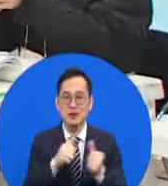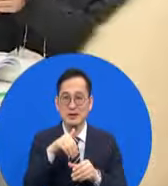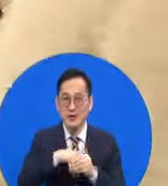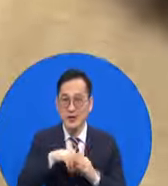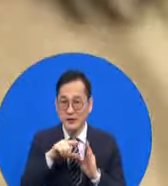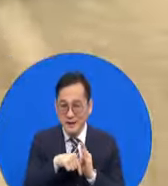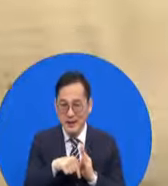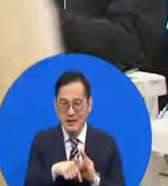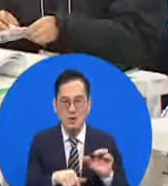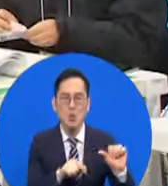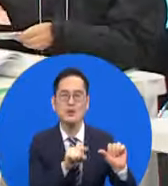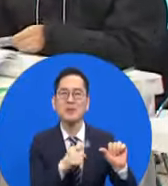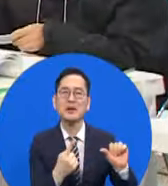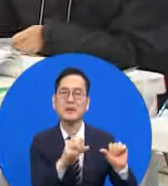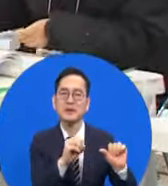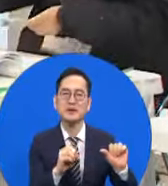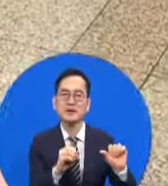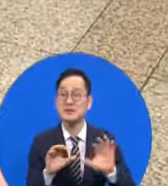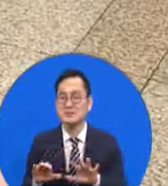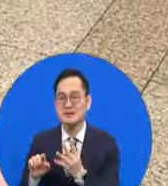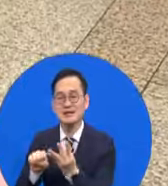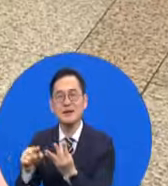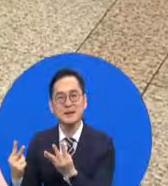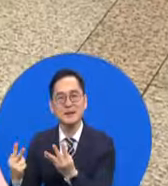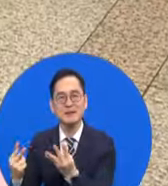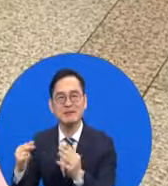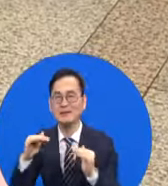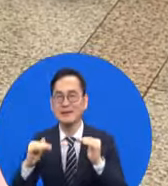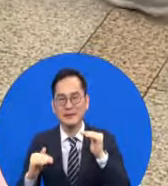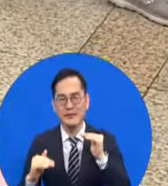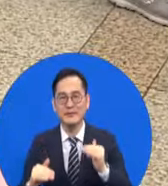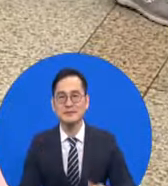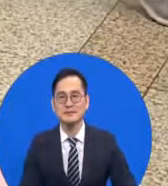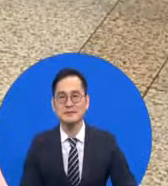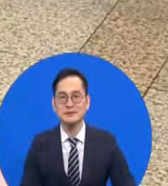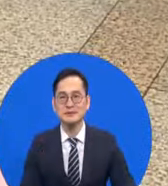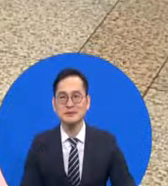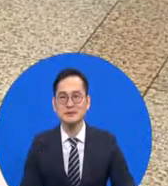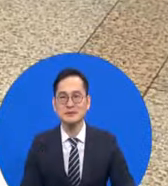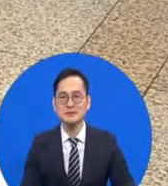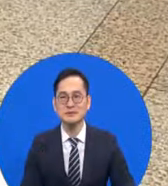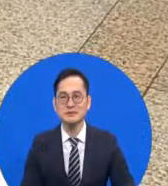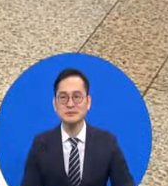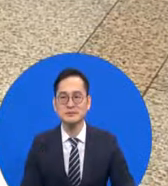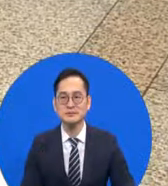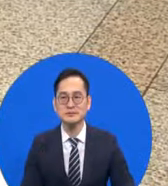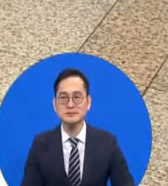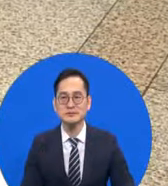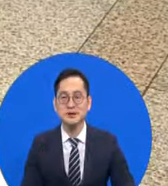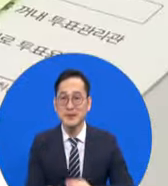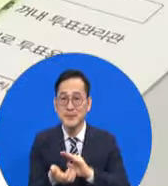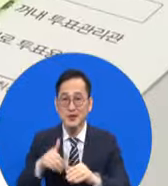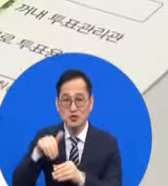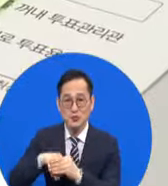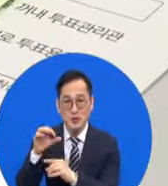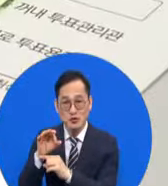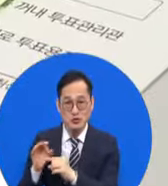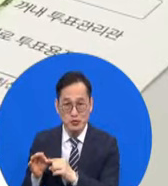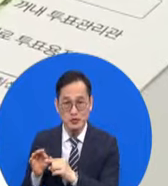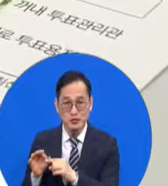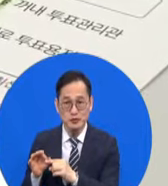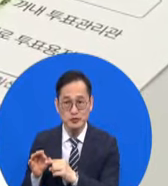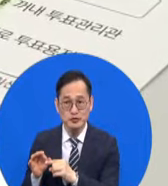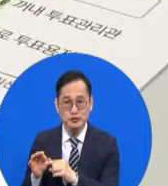시간대 5.1%보다는 다소 낮은 수준입니다. 지난 5에서 6일까지 진행된 사전투표에선